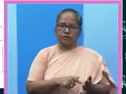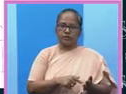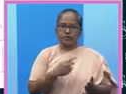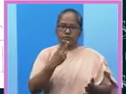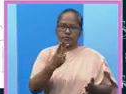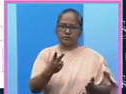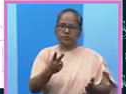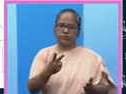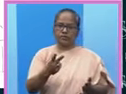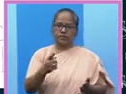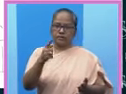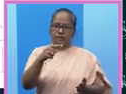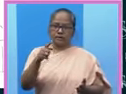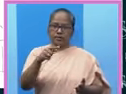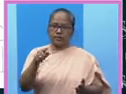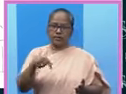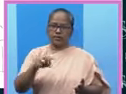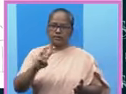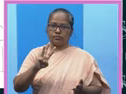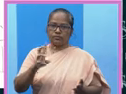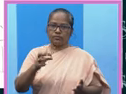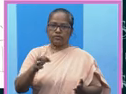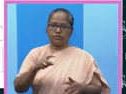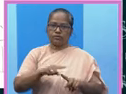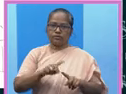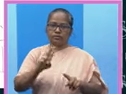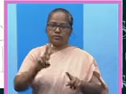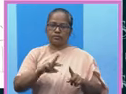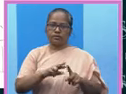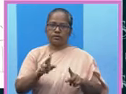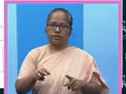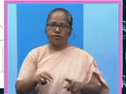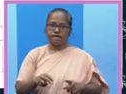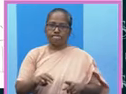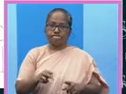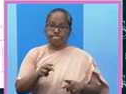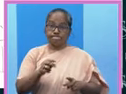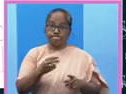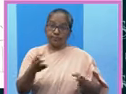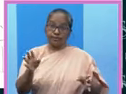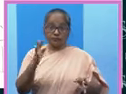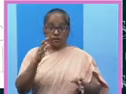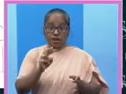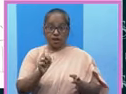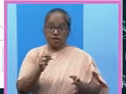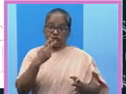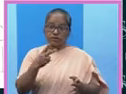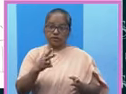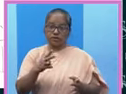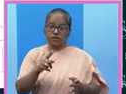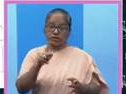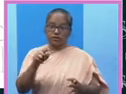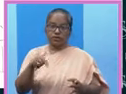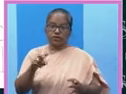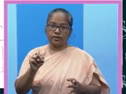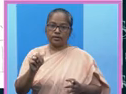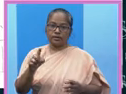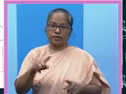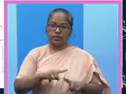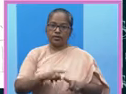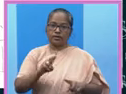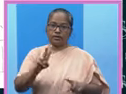நீளம் 360 தீட்டா இன்ட்டு 2πr. பிரிவுகளுடைய எண்ணிக்கை n தெரிஞ்சிச்சுன்னா வில்லி நீளம்